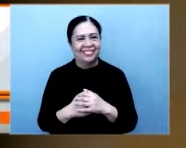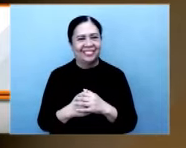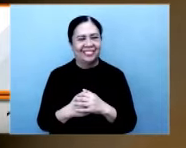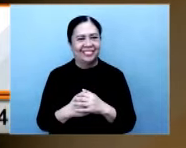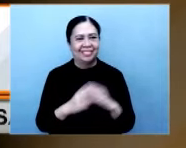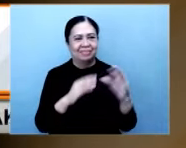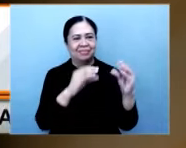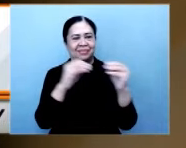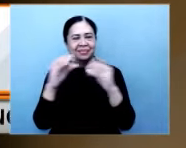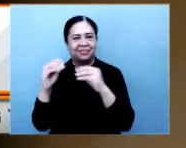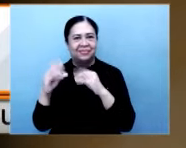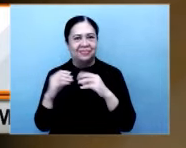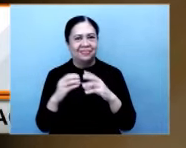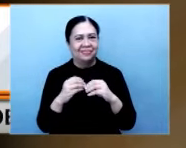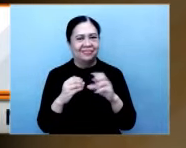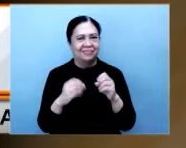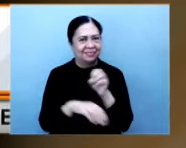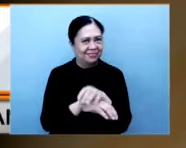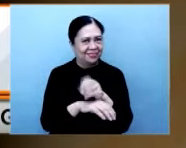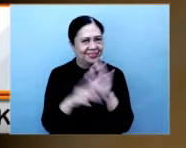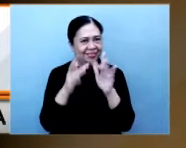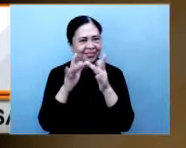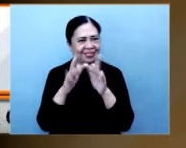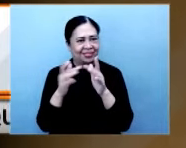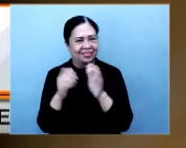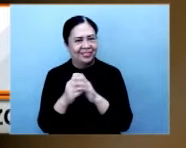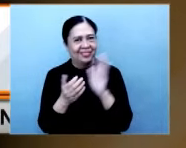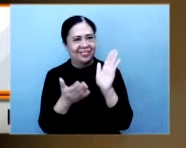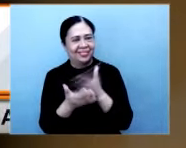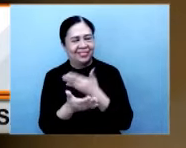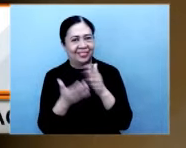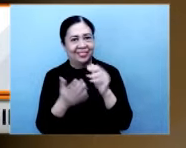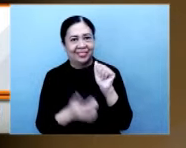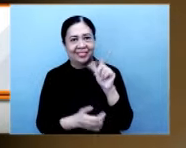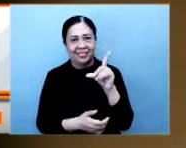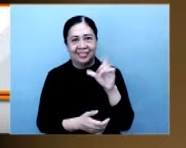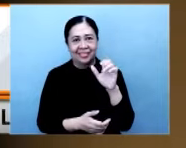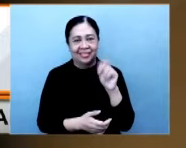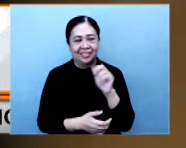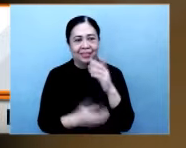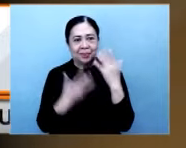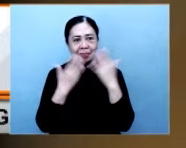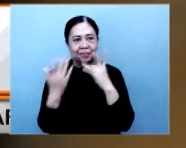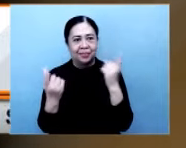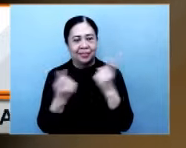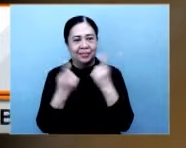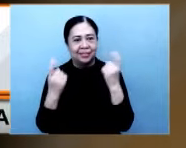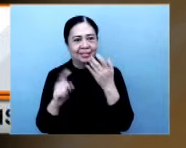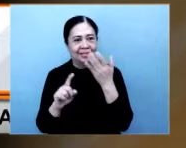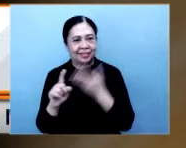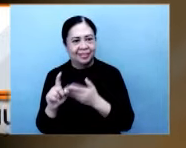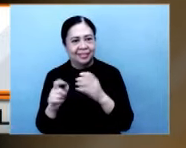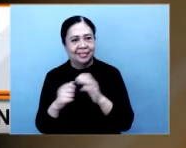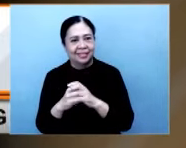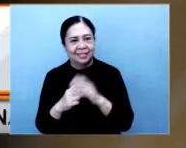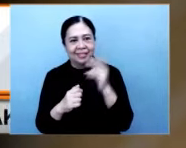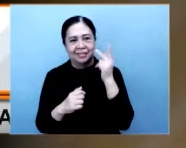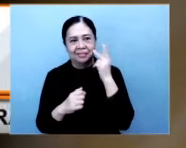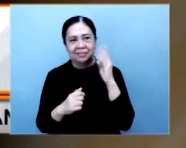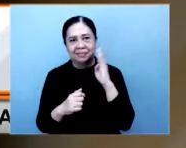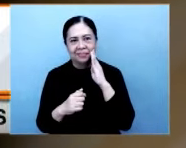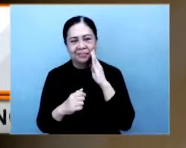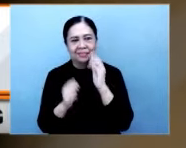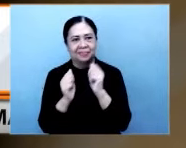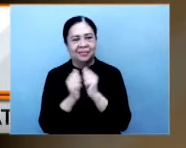Usap-usapan naman ng mga Marites online ang pagkanta ni Alden Richards sa birthday celebration ni Catherine Bernardo. Kaduwit si